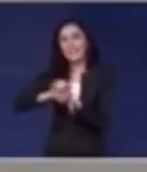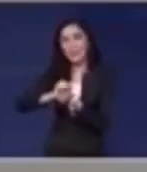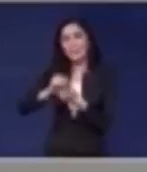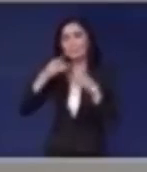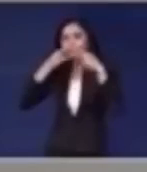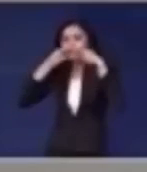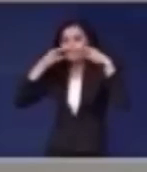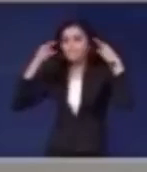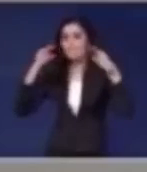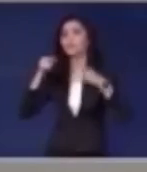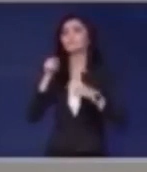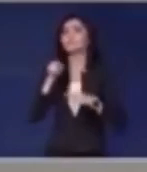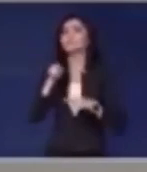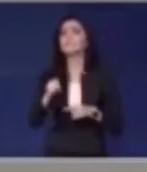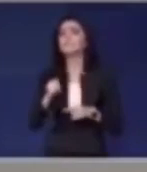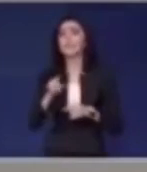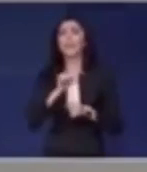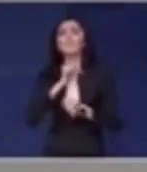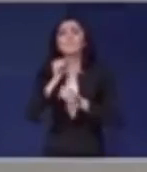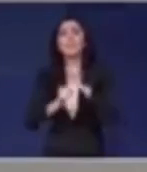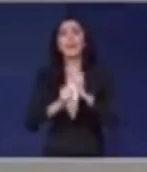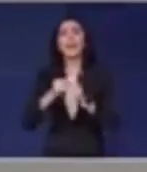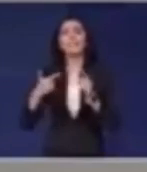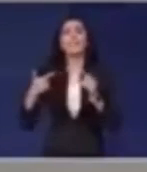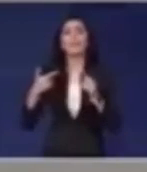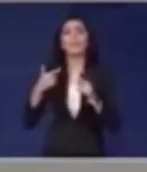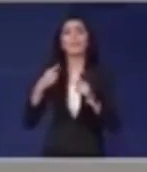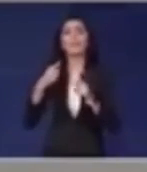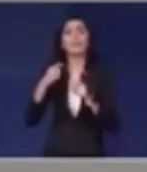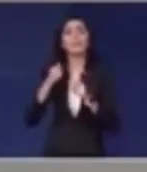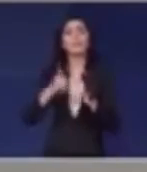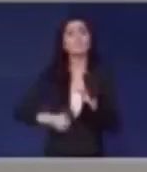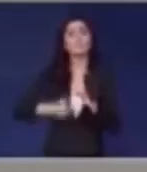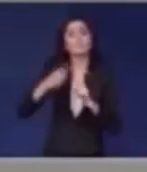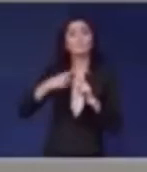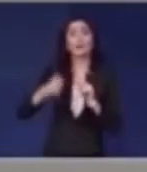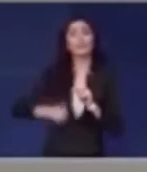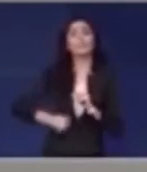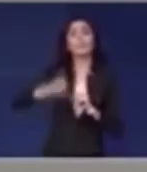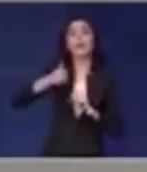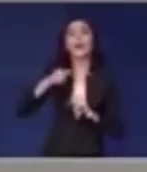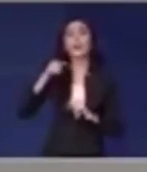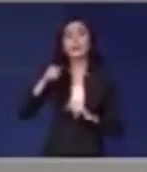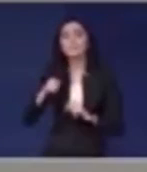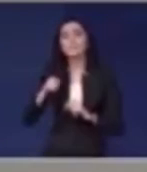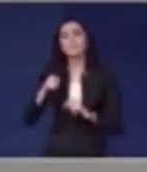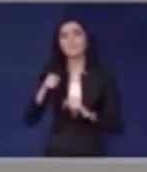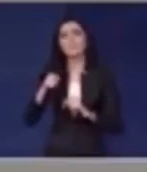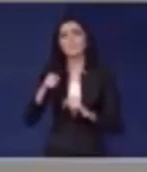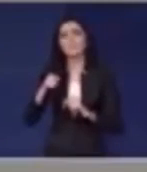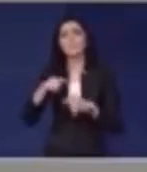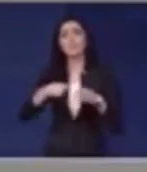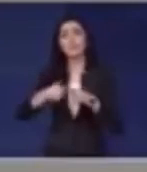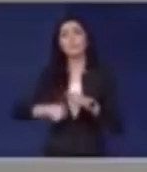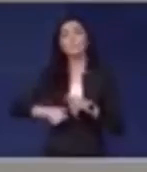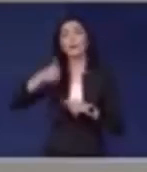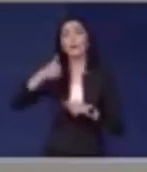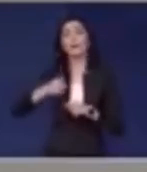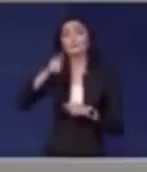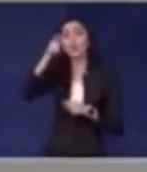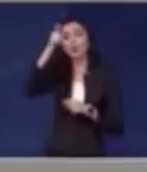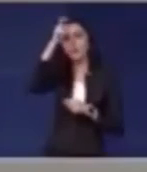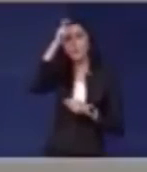bez maske standartları Sanayi ve Ticaret Bakanlığı mız Ticaret bakanlığımız Türk standartlar